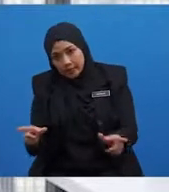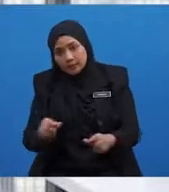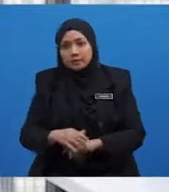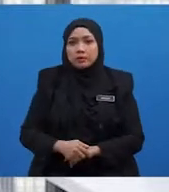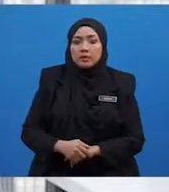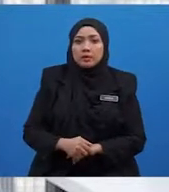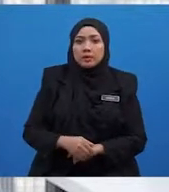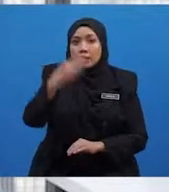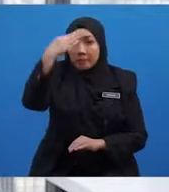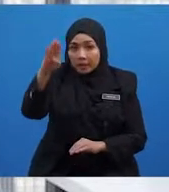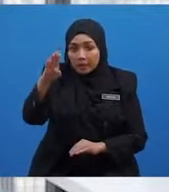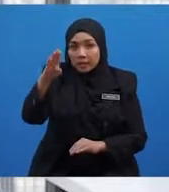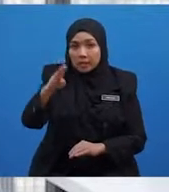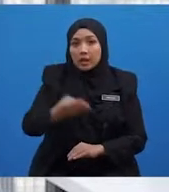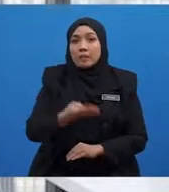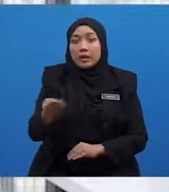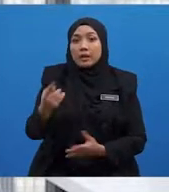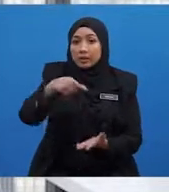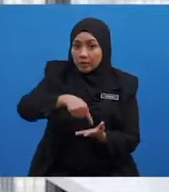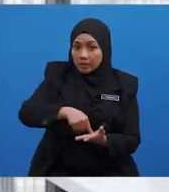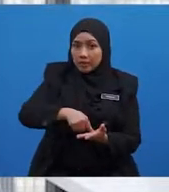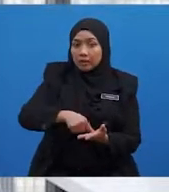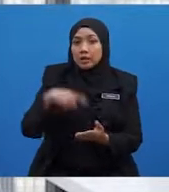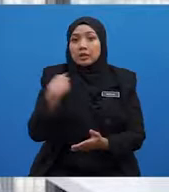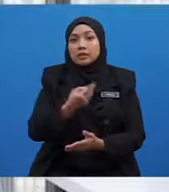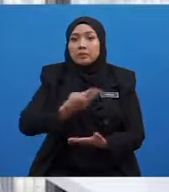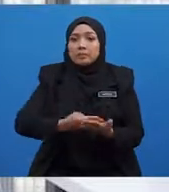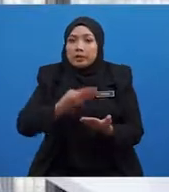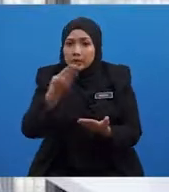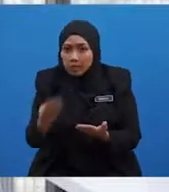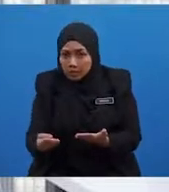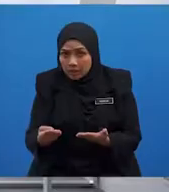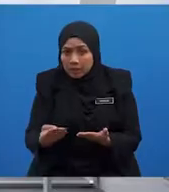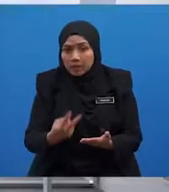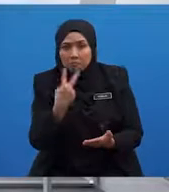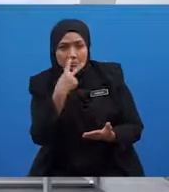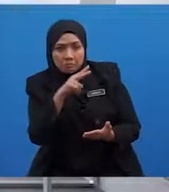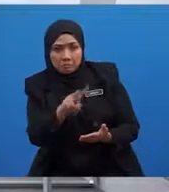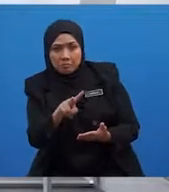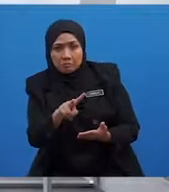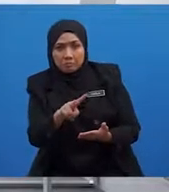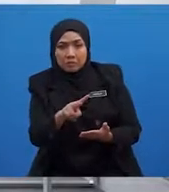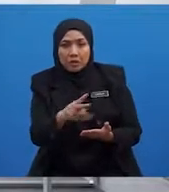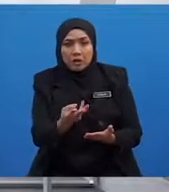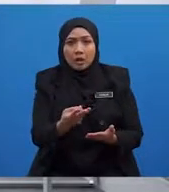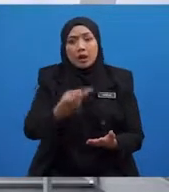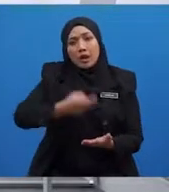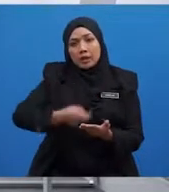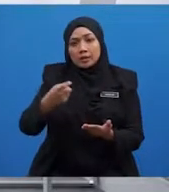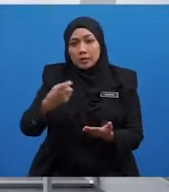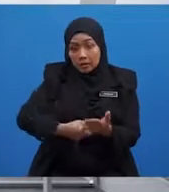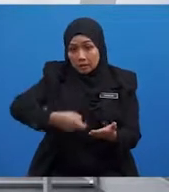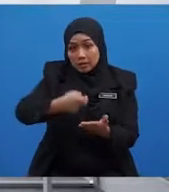dibeli secara berkala sahaja dan harga seunit adalah harga mampu milik. Barangan ini boleh